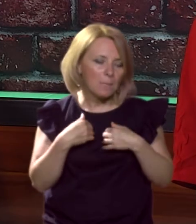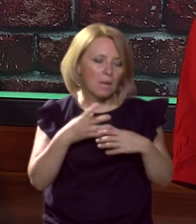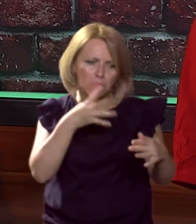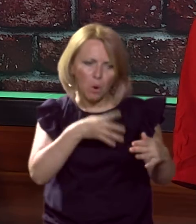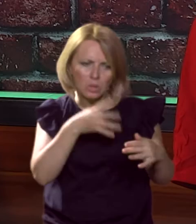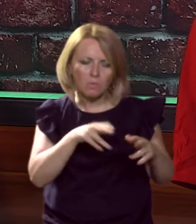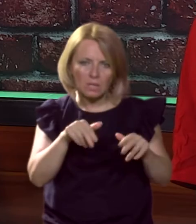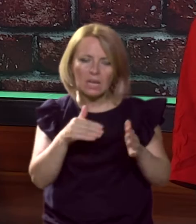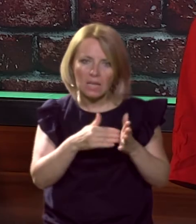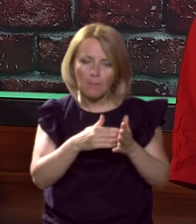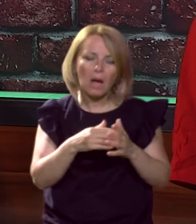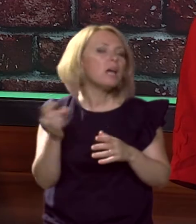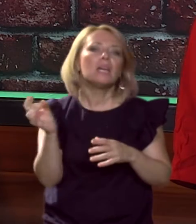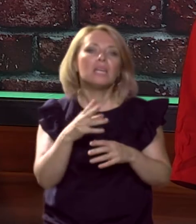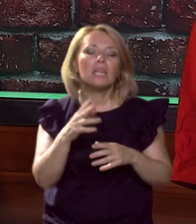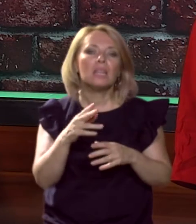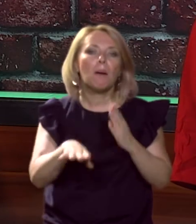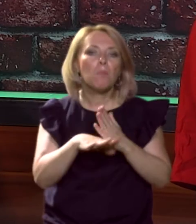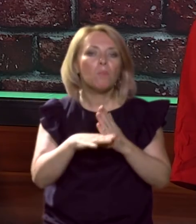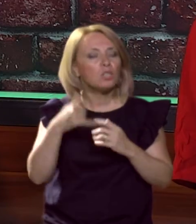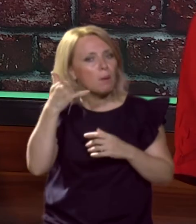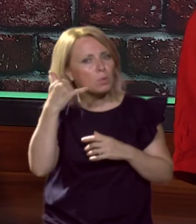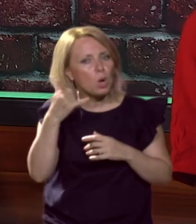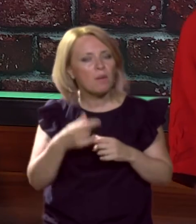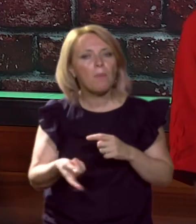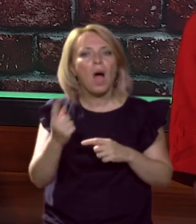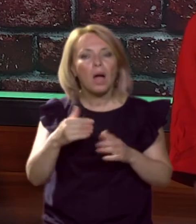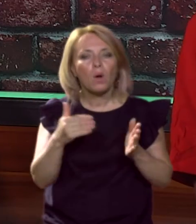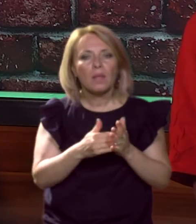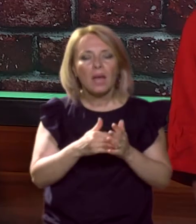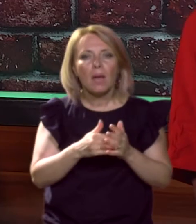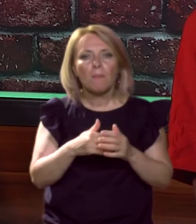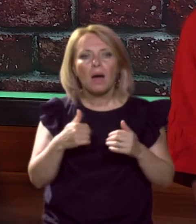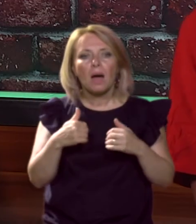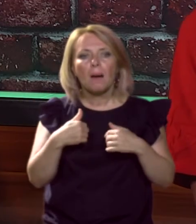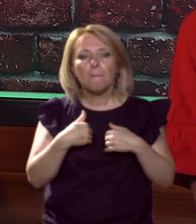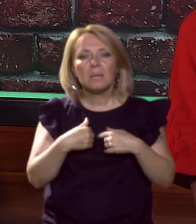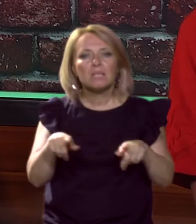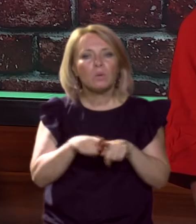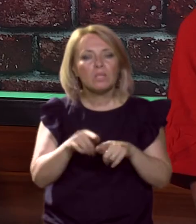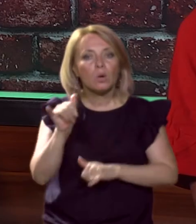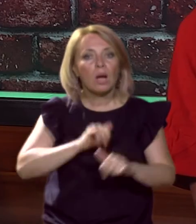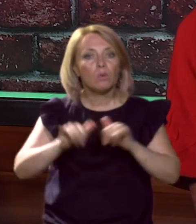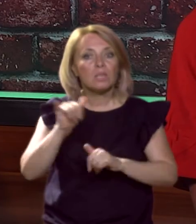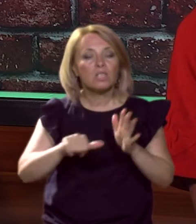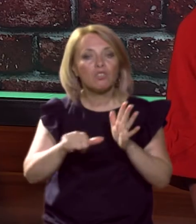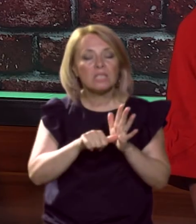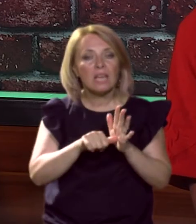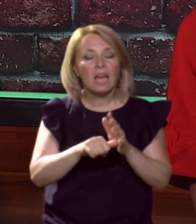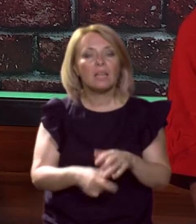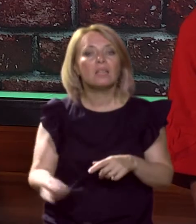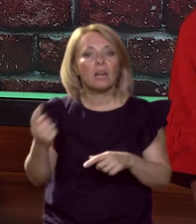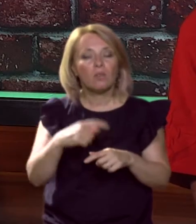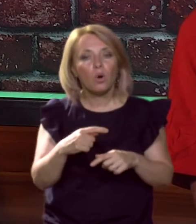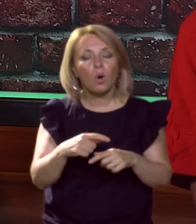mi procijenimo je li osobi potrebno i zazovemo ako treba. Također mi smo dosta kao i turistički centar jer ono dolaze ljudi